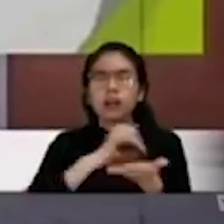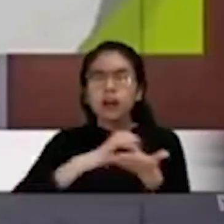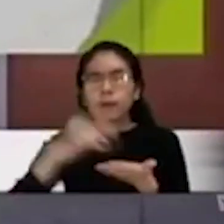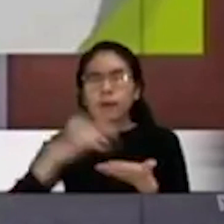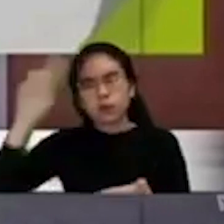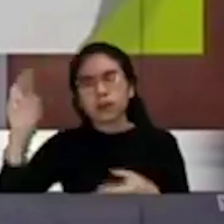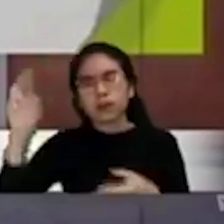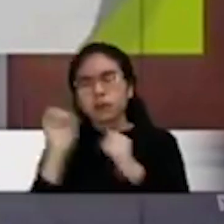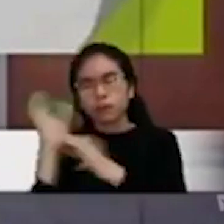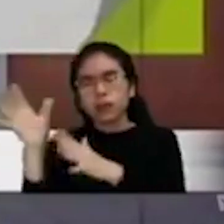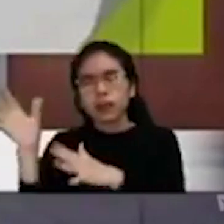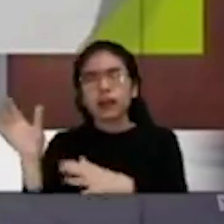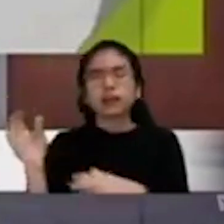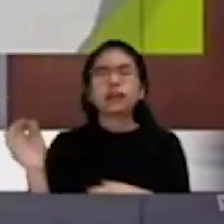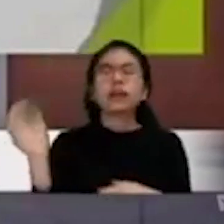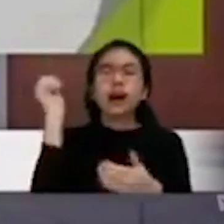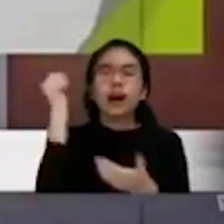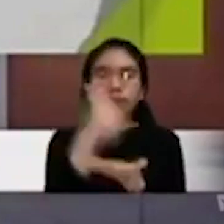berdoa. Amin.